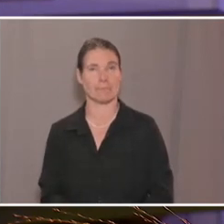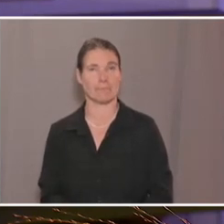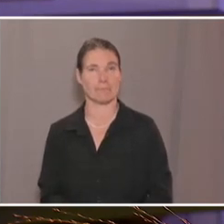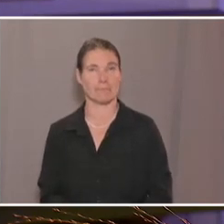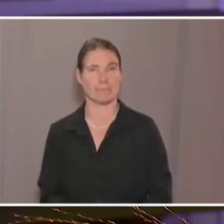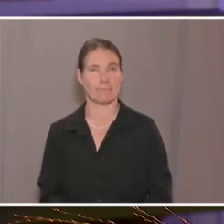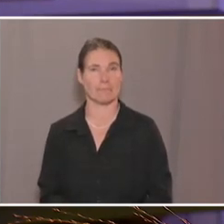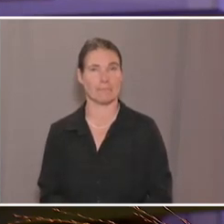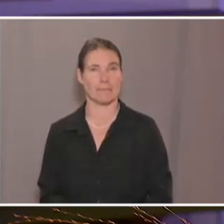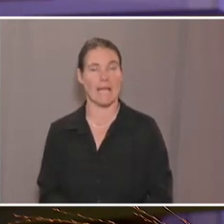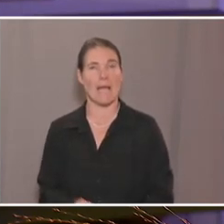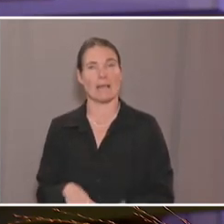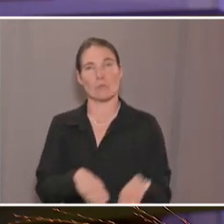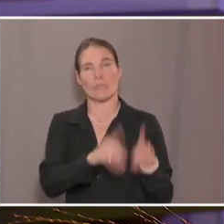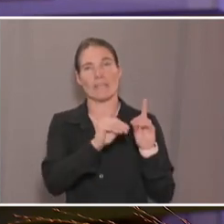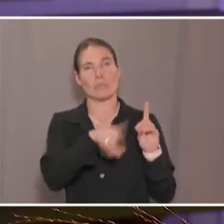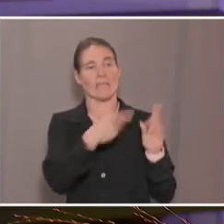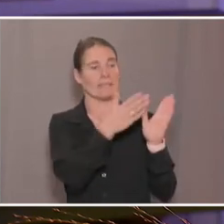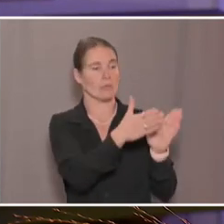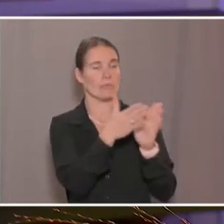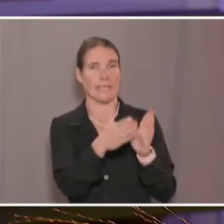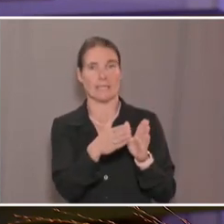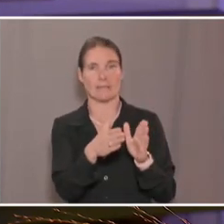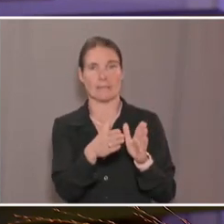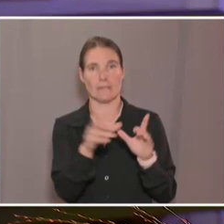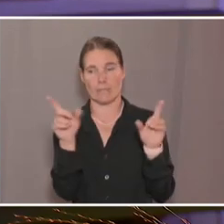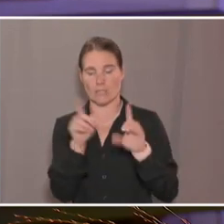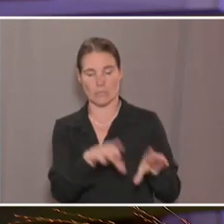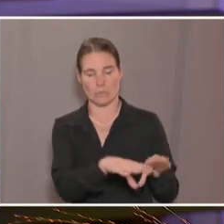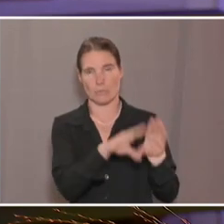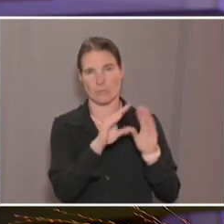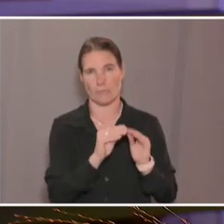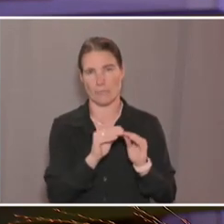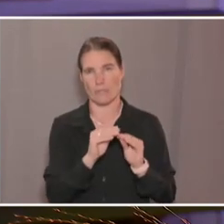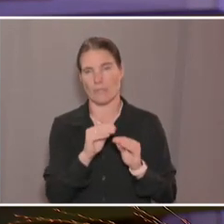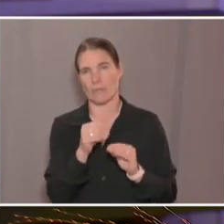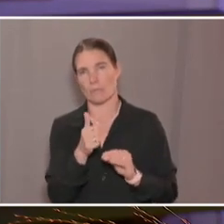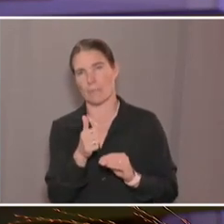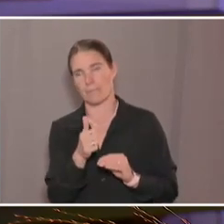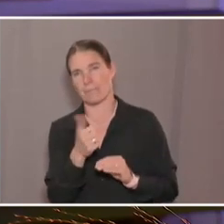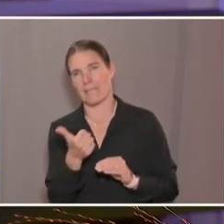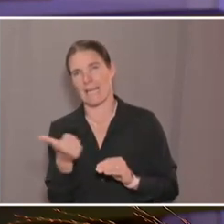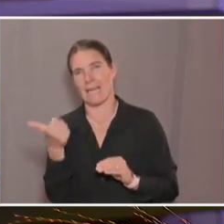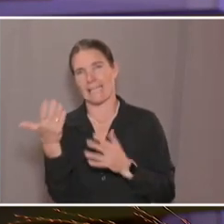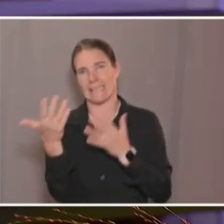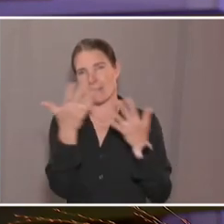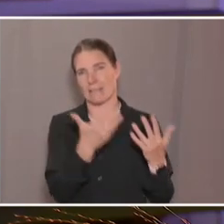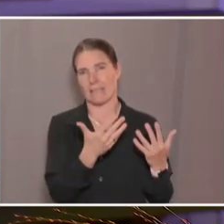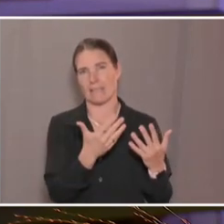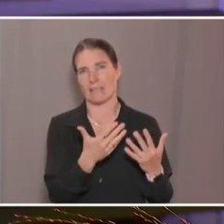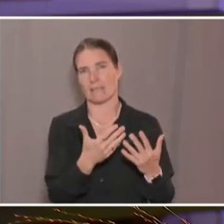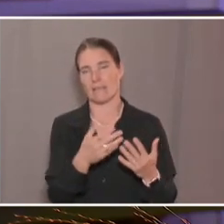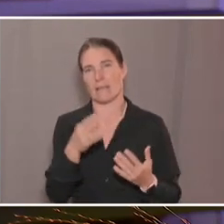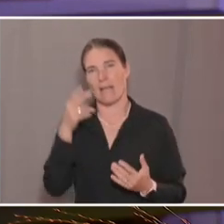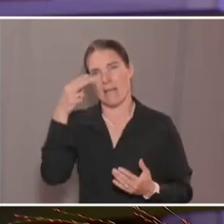aus anderen Fächern die Veranstaltung. Für ein Jahrzehnt waren dies ausgerechnet Hans